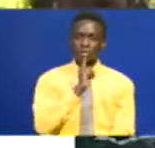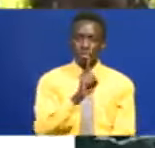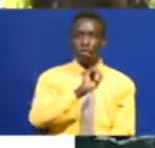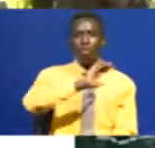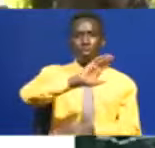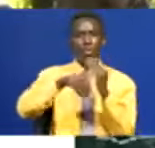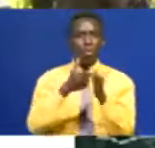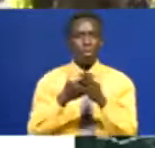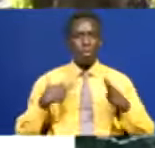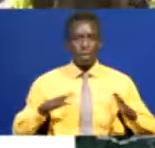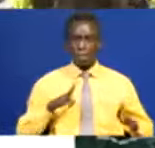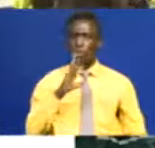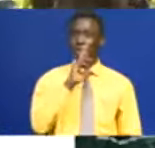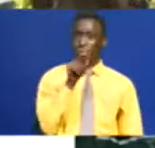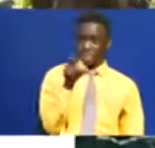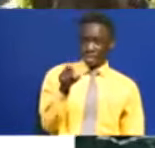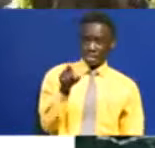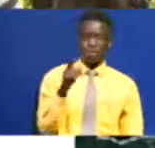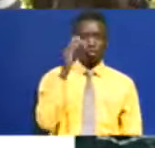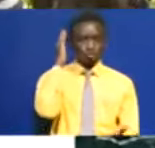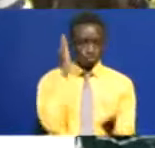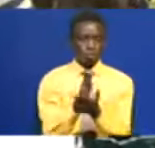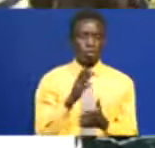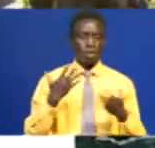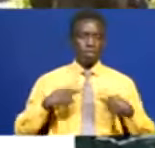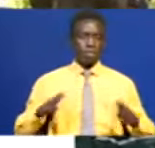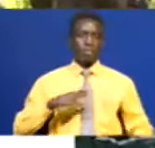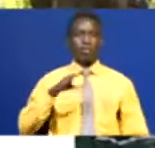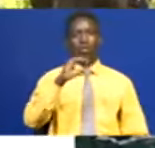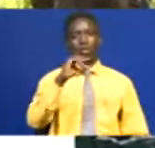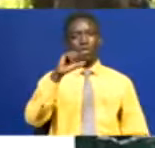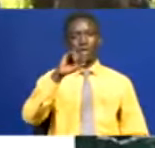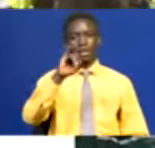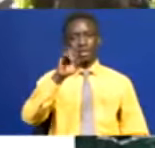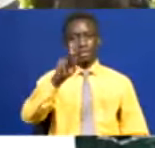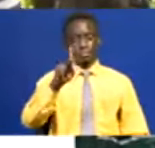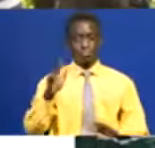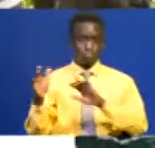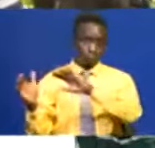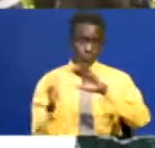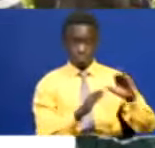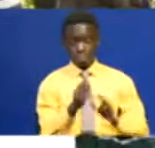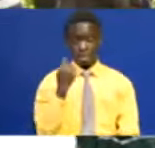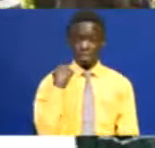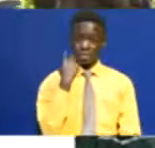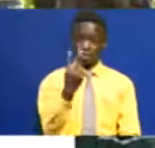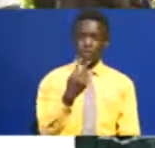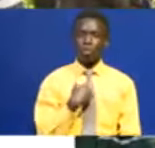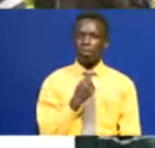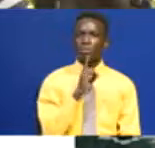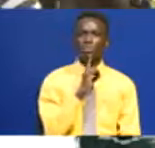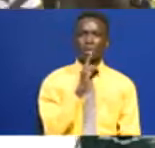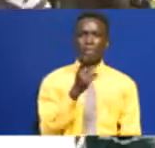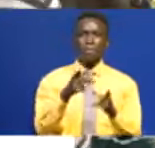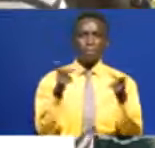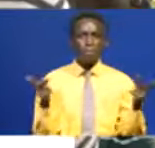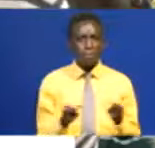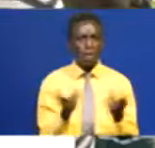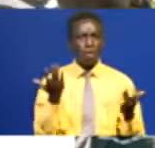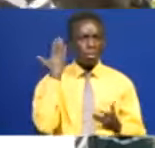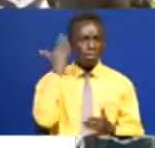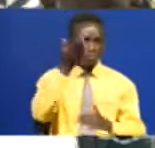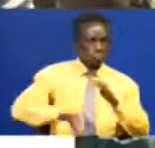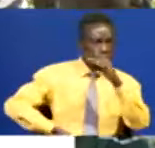wako hapo ndio kweli ni wale Ogiek. Ya pili ni tuone kule mnasema mlifurushwa ni